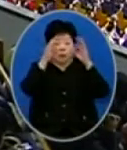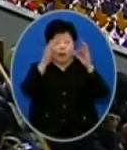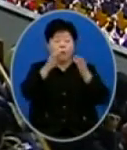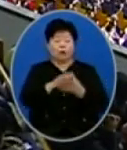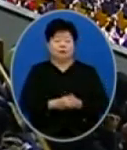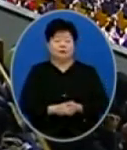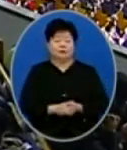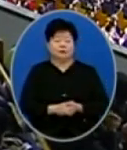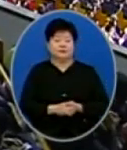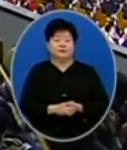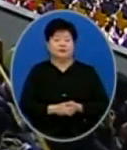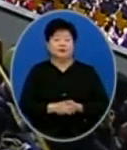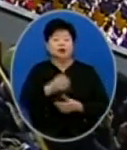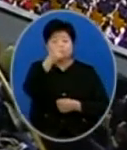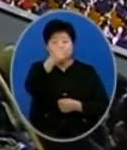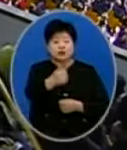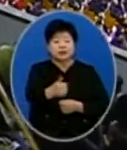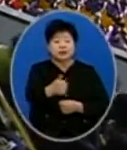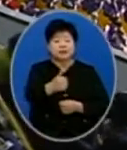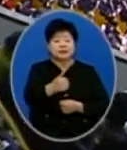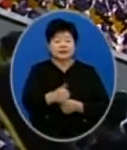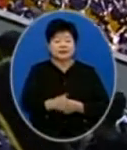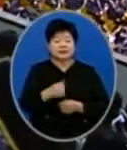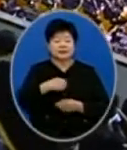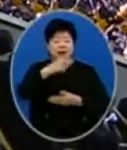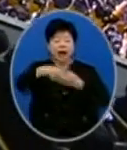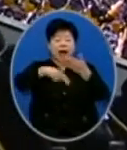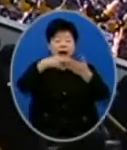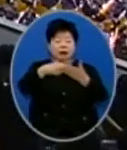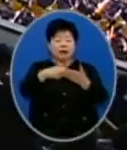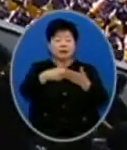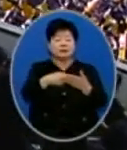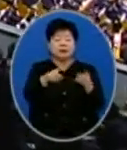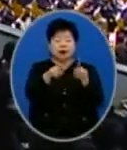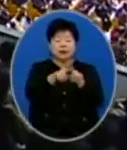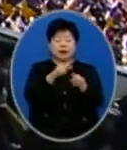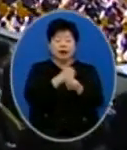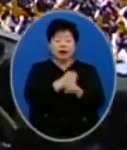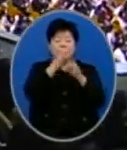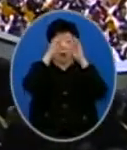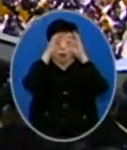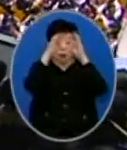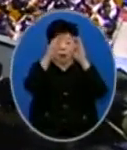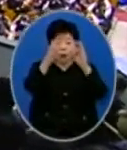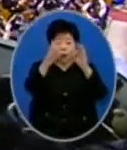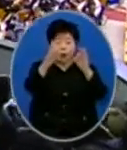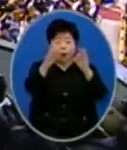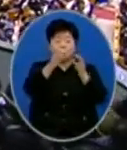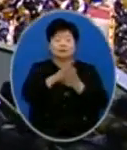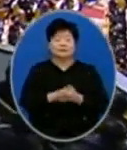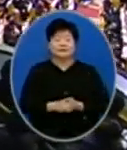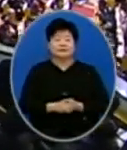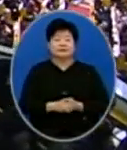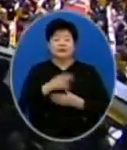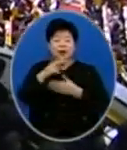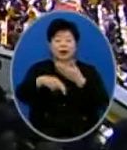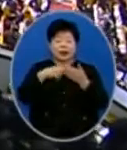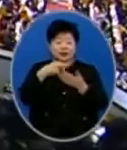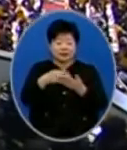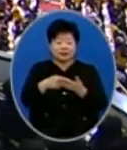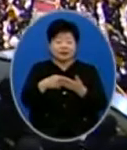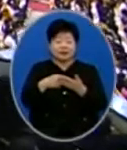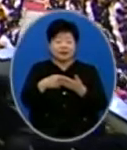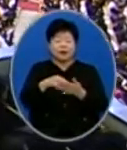4절을 보니까 그의 주인이 야훼께서 그와 함께 하심을 보며 또 약해서